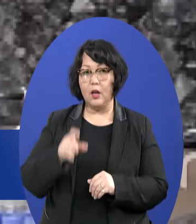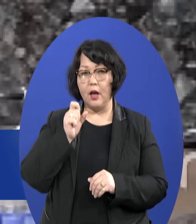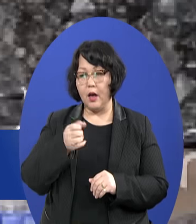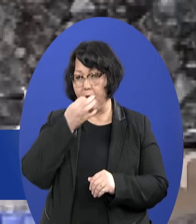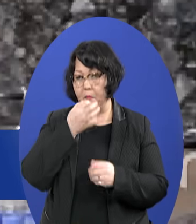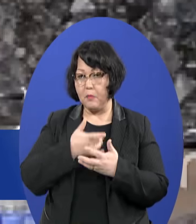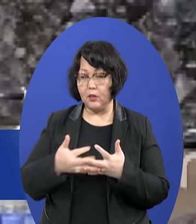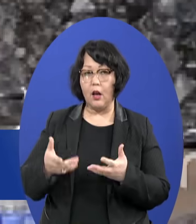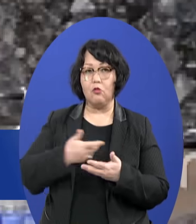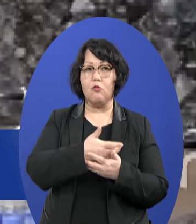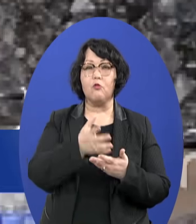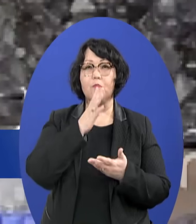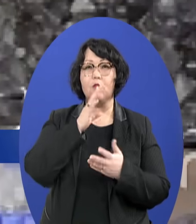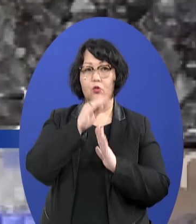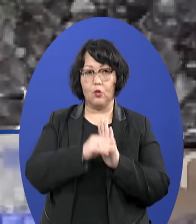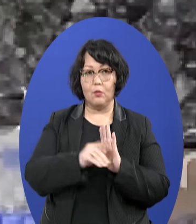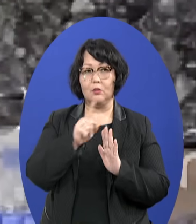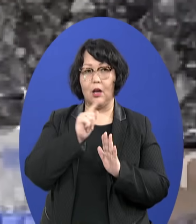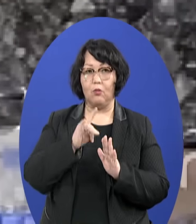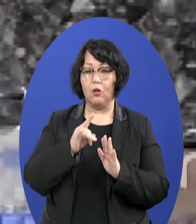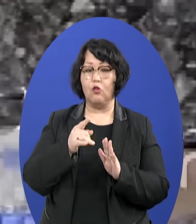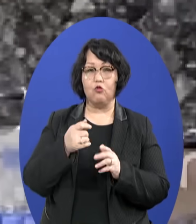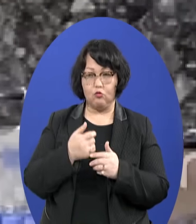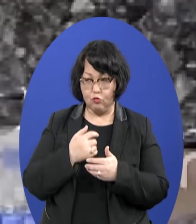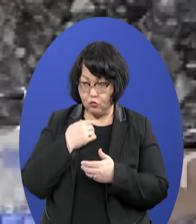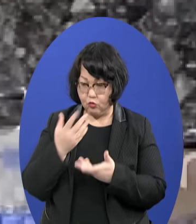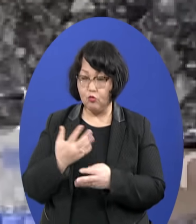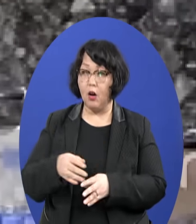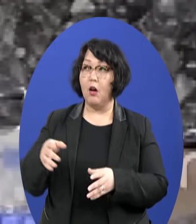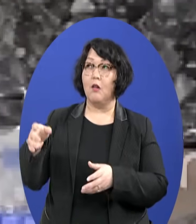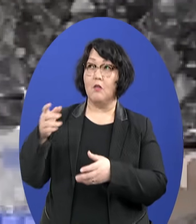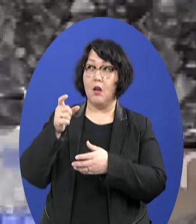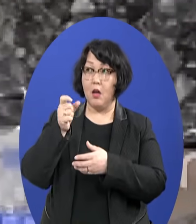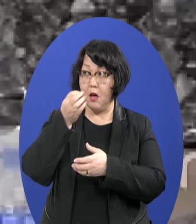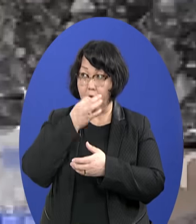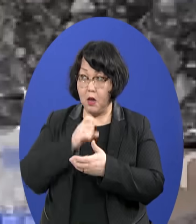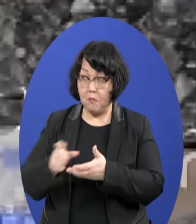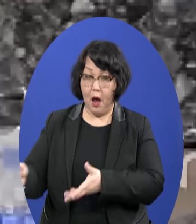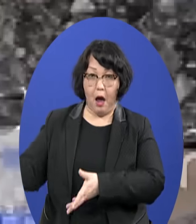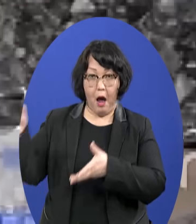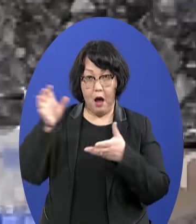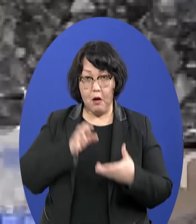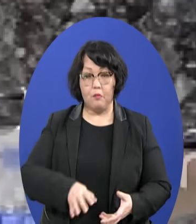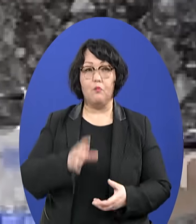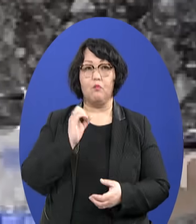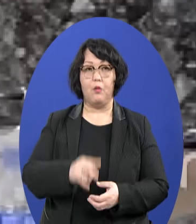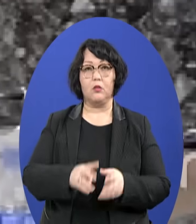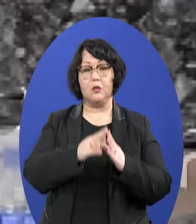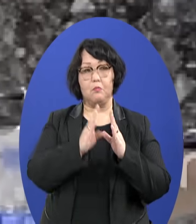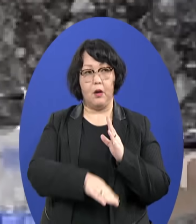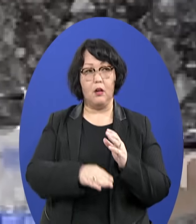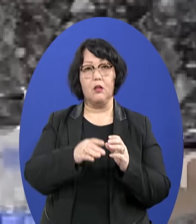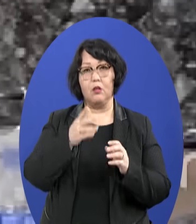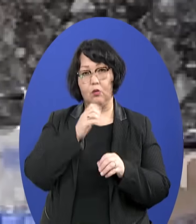гаргацсан. Одоо 29-ний хангалтууд ороод ирэх юм бол бид нэрийг ойрын хавьтал болон одоо гэрээр батлагдсан тохиолдолд хөнгөн илрээр өгдсөн